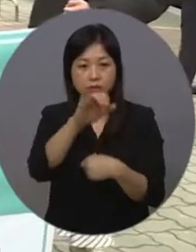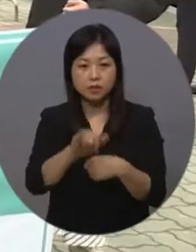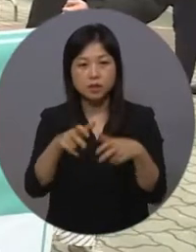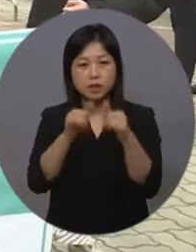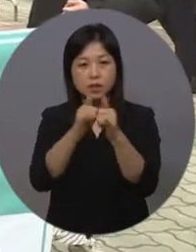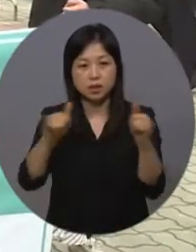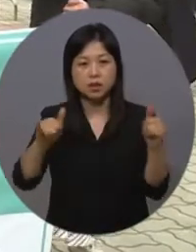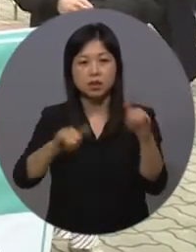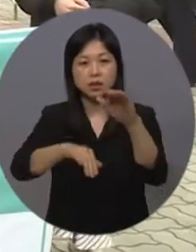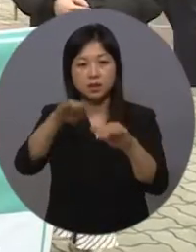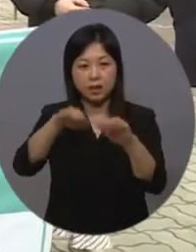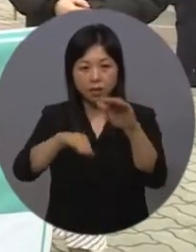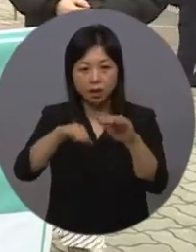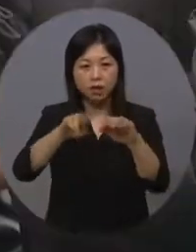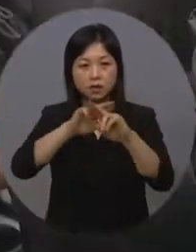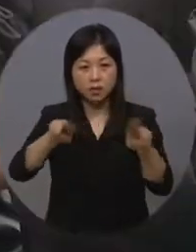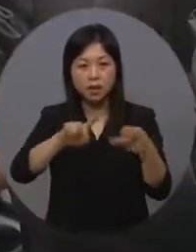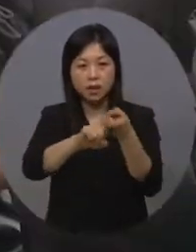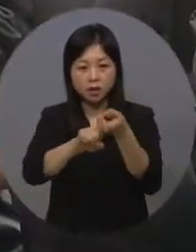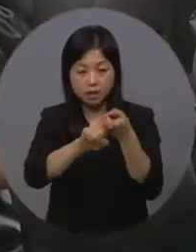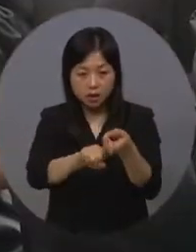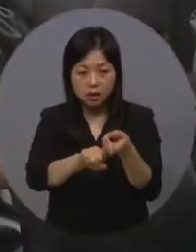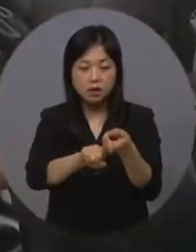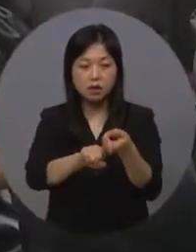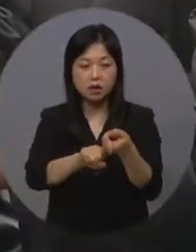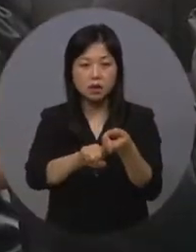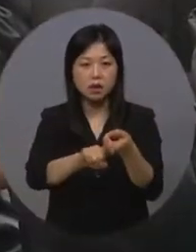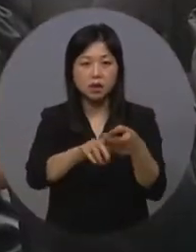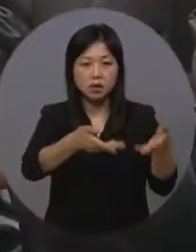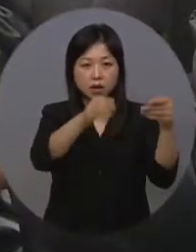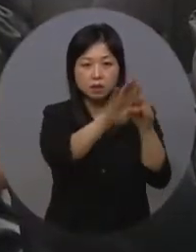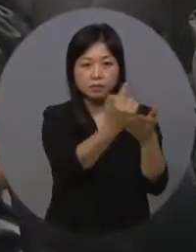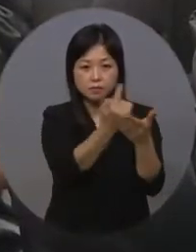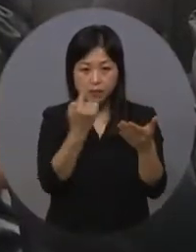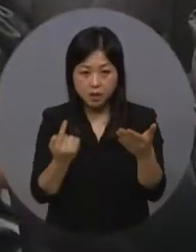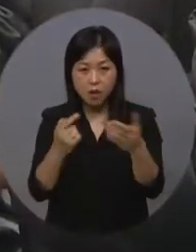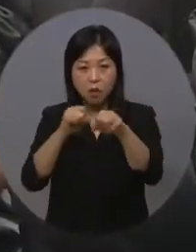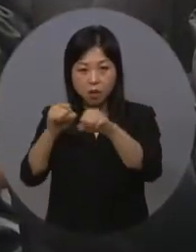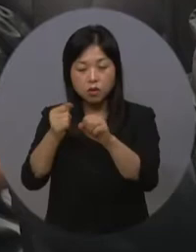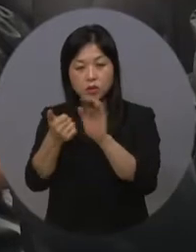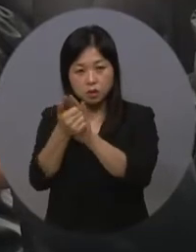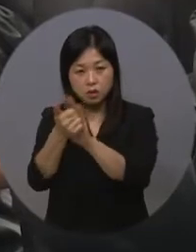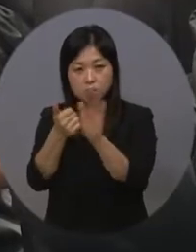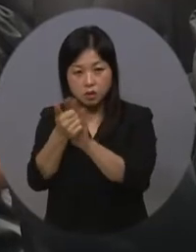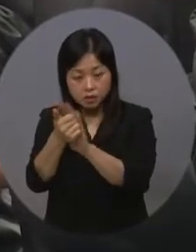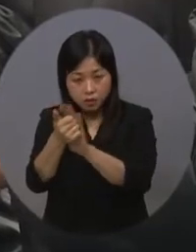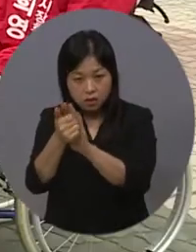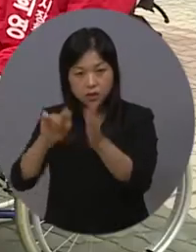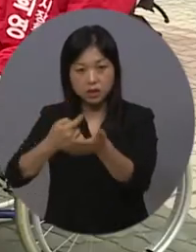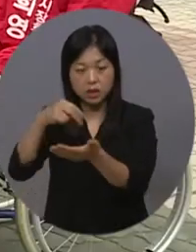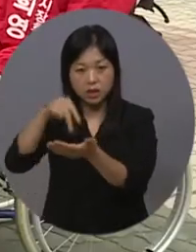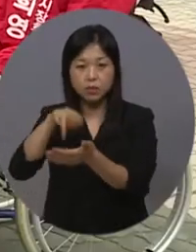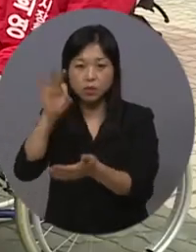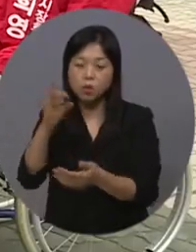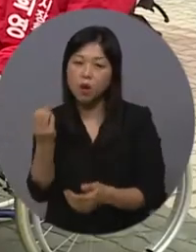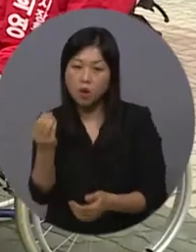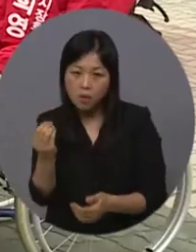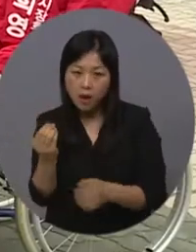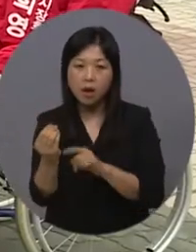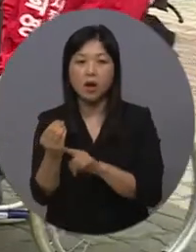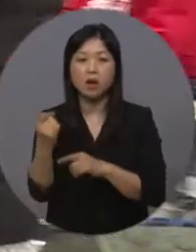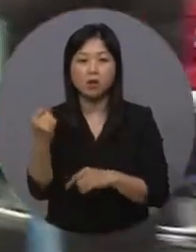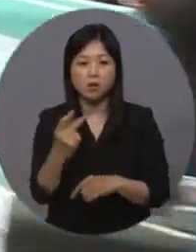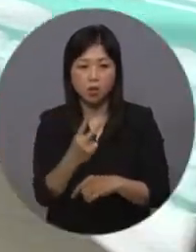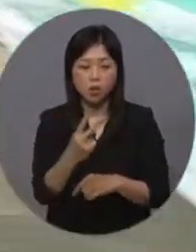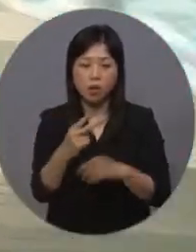전국장애인차별철폐연대는 탈시설 로드맵에서 활동지원 서비스와 자립정착금을 얼마나 확보할 것인지, 어떠한 유형의